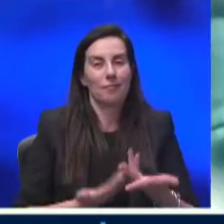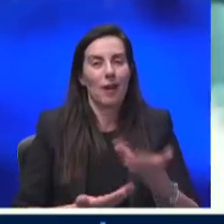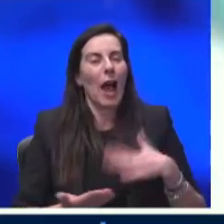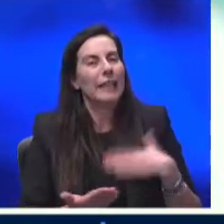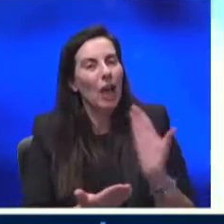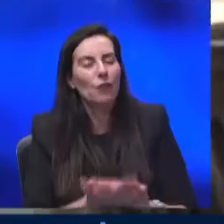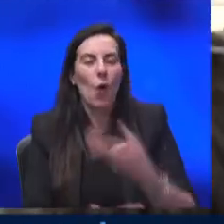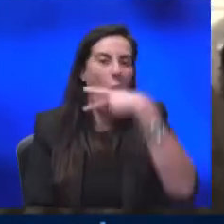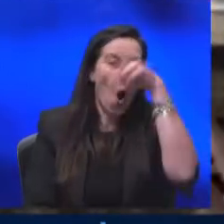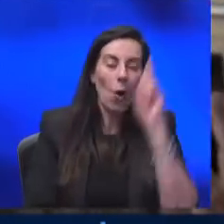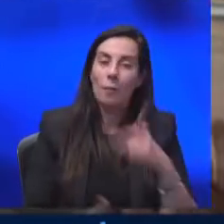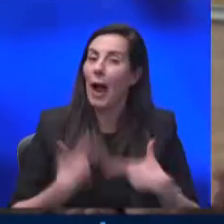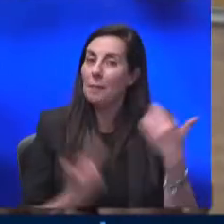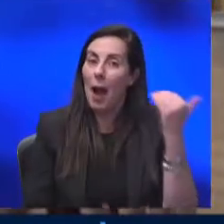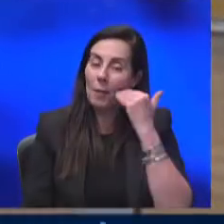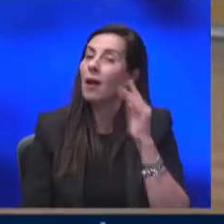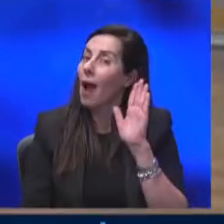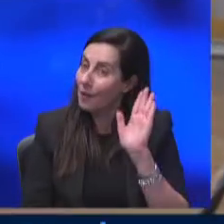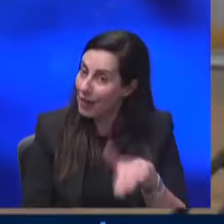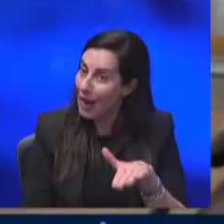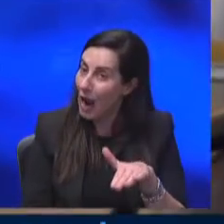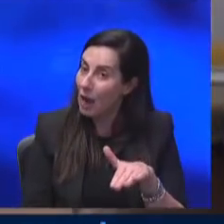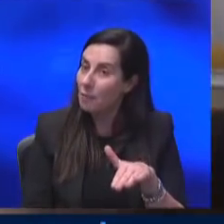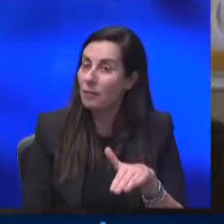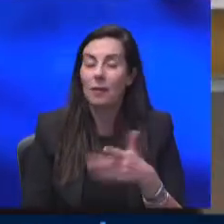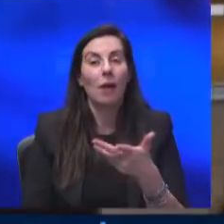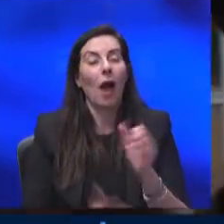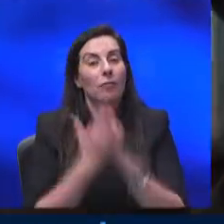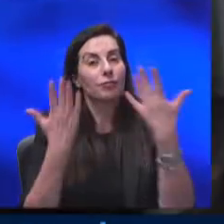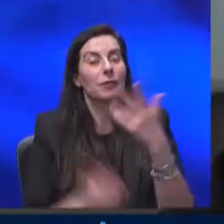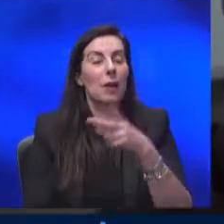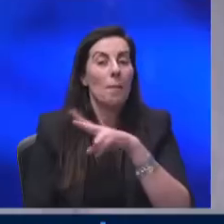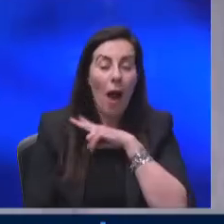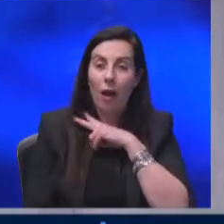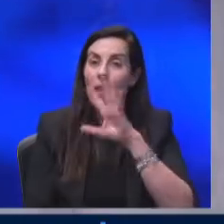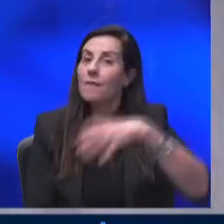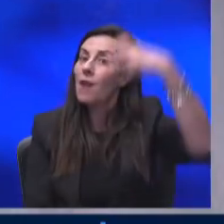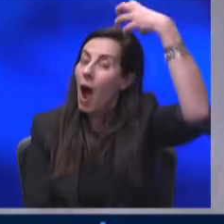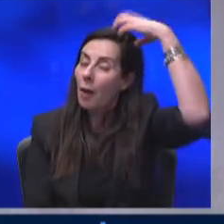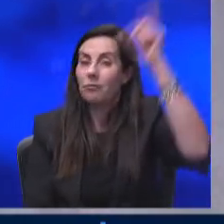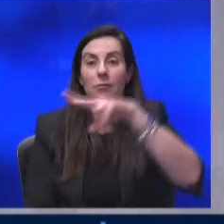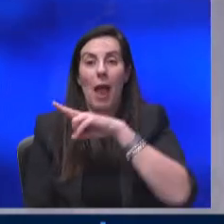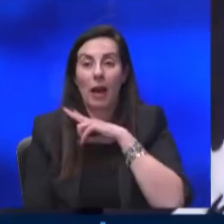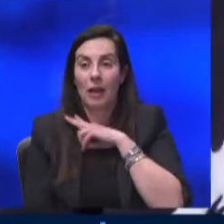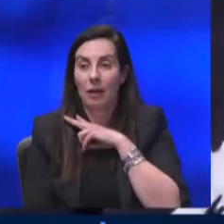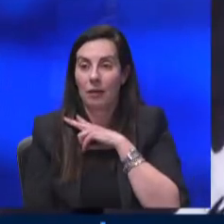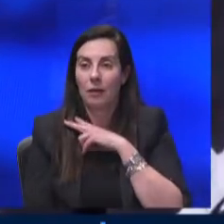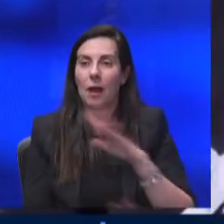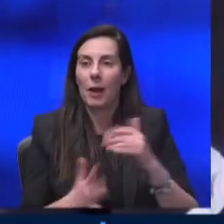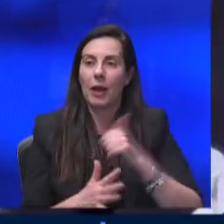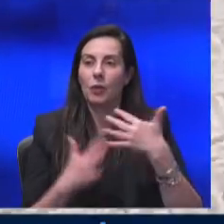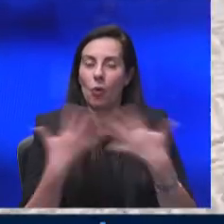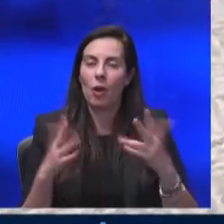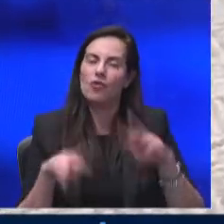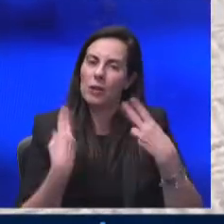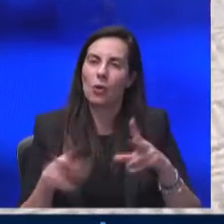באמריקה, וכן, גם על התקשורת הבריטית והארמון שהשאירו מאחור. My biggest concern was history repeating itself. I don't